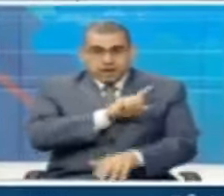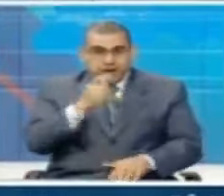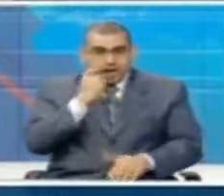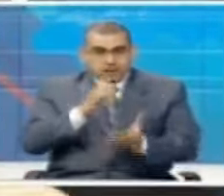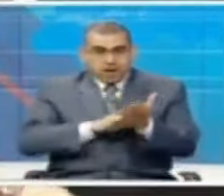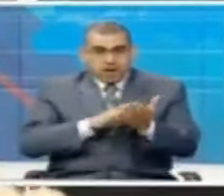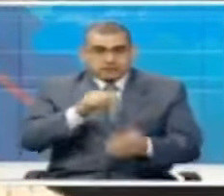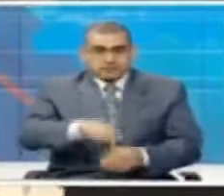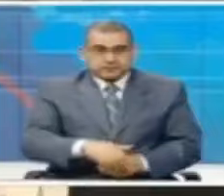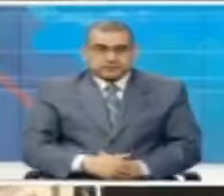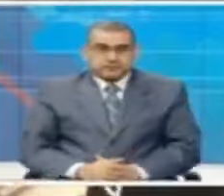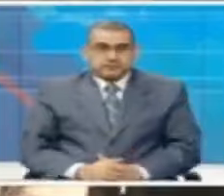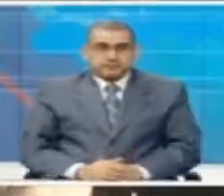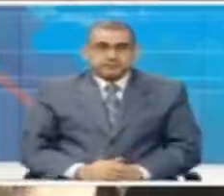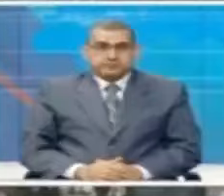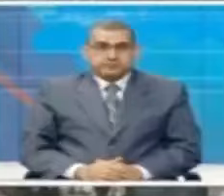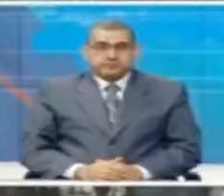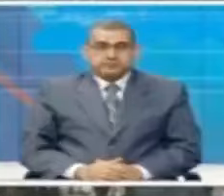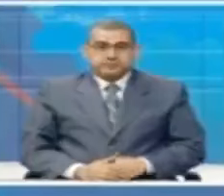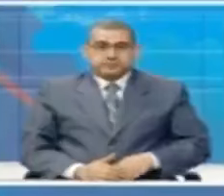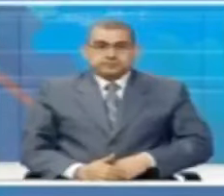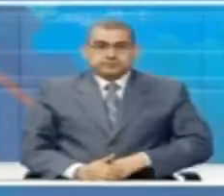في تنفيذ العملية البرية.